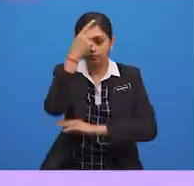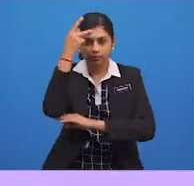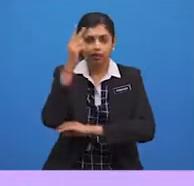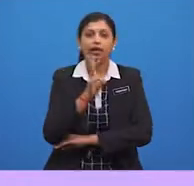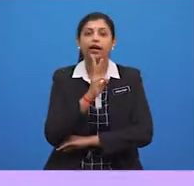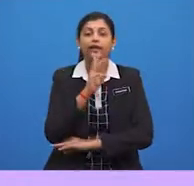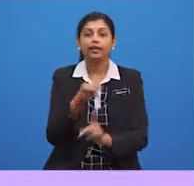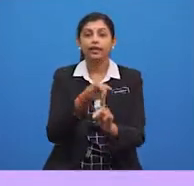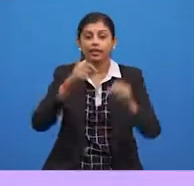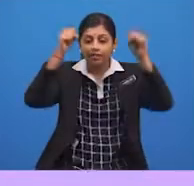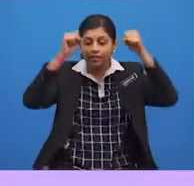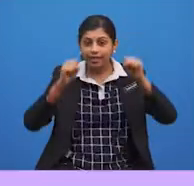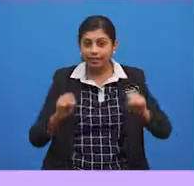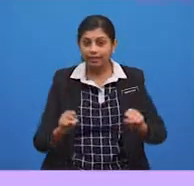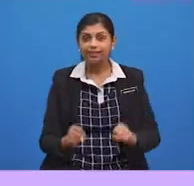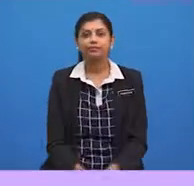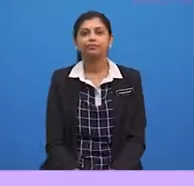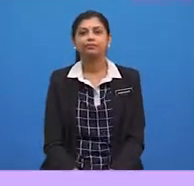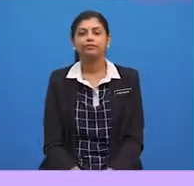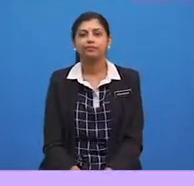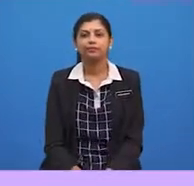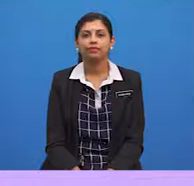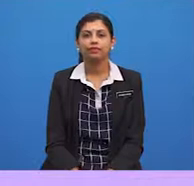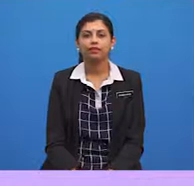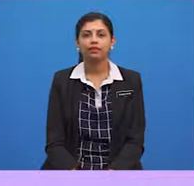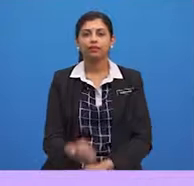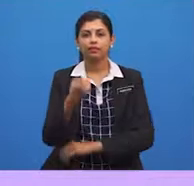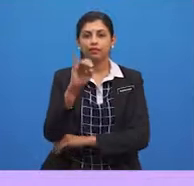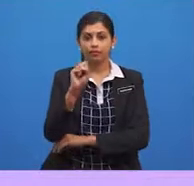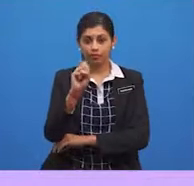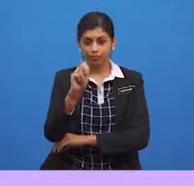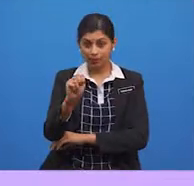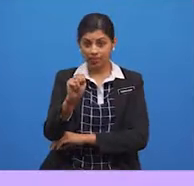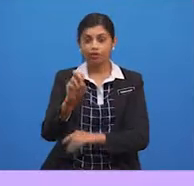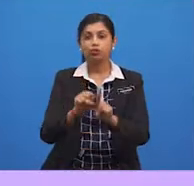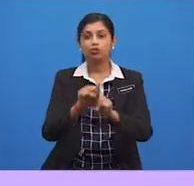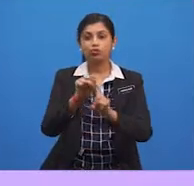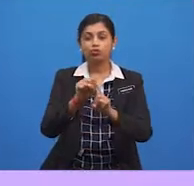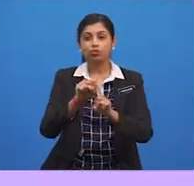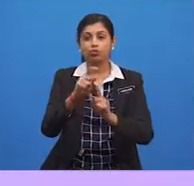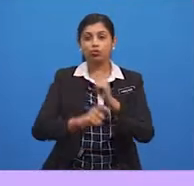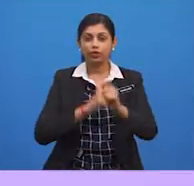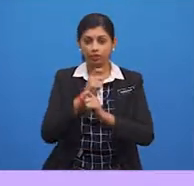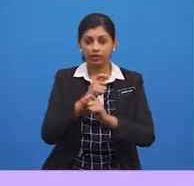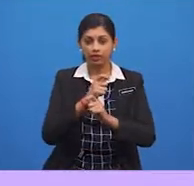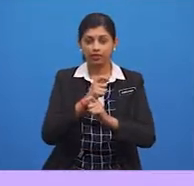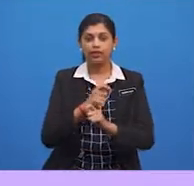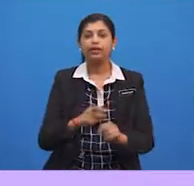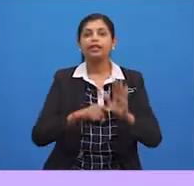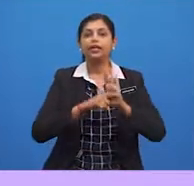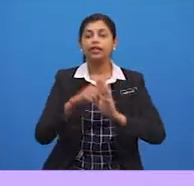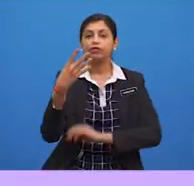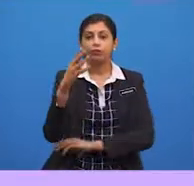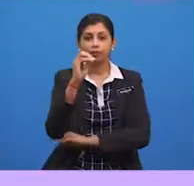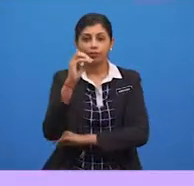dan ais yang mencair. Min suhu tahunan di tundra adalah -14 darjah